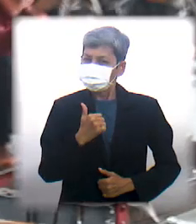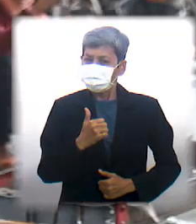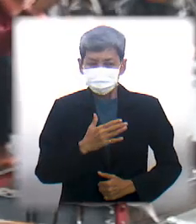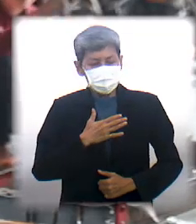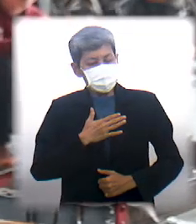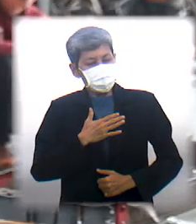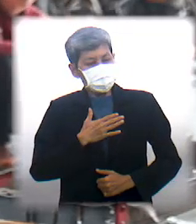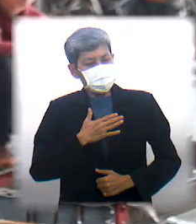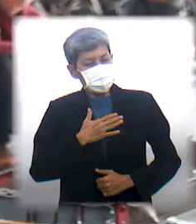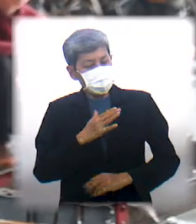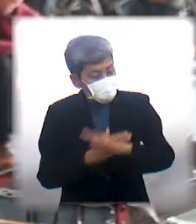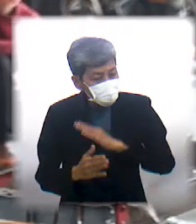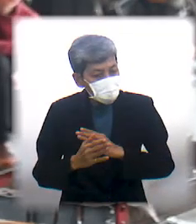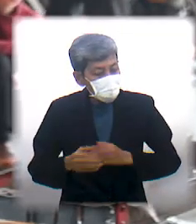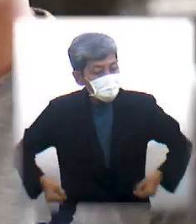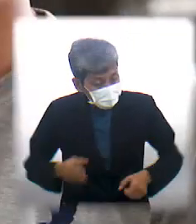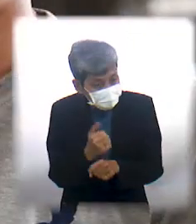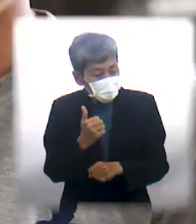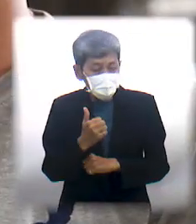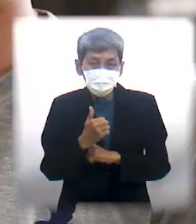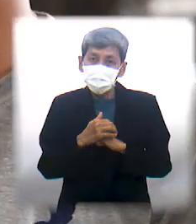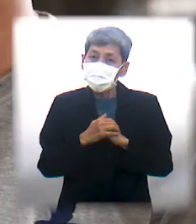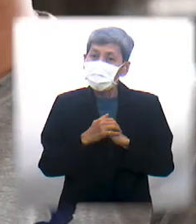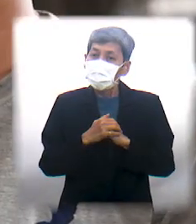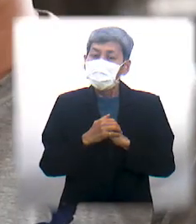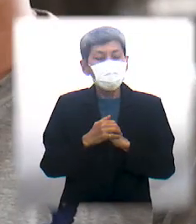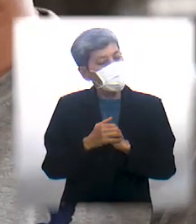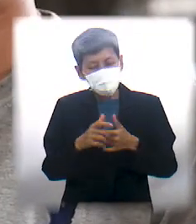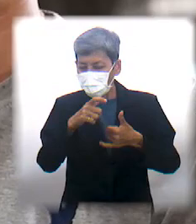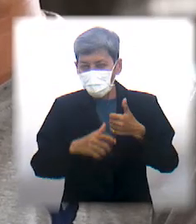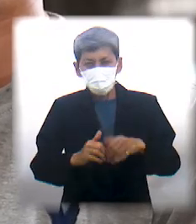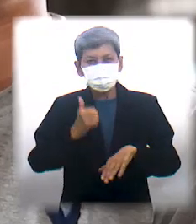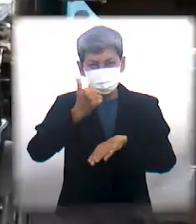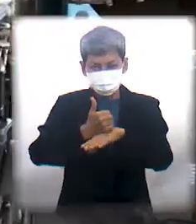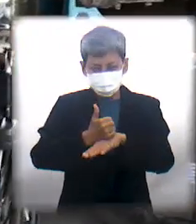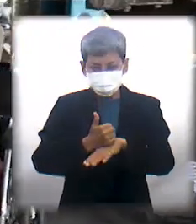าน่าจะเข็นยังทำงานได้เลยรักลูกน้องครับดุใ